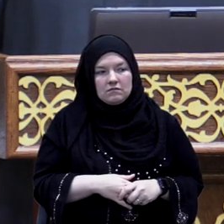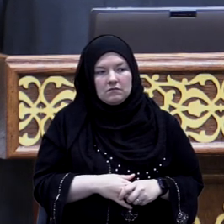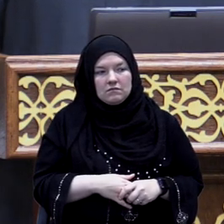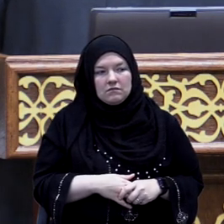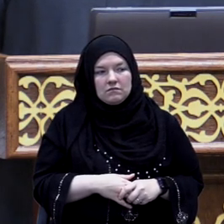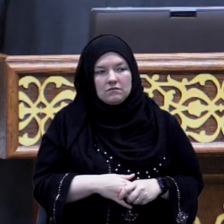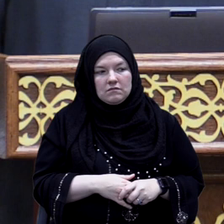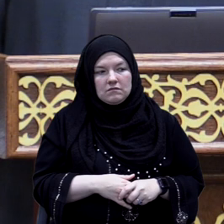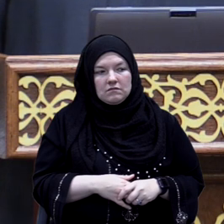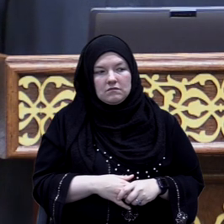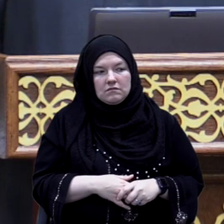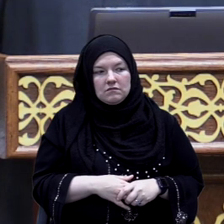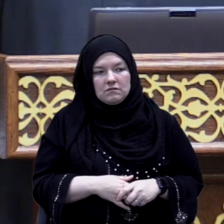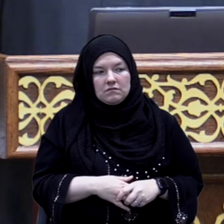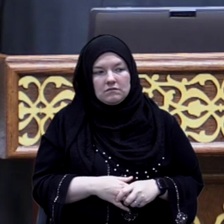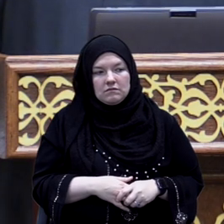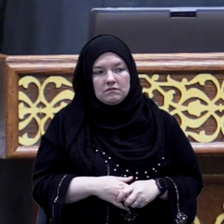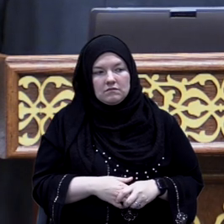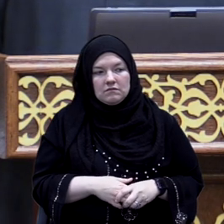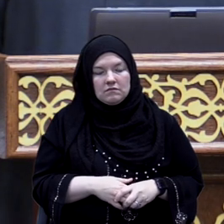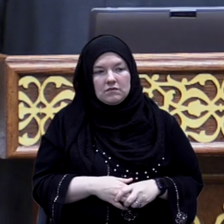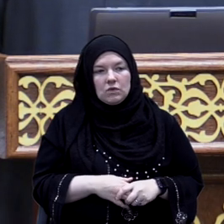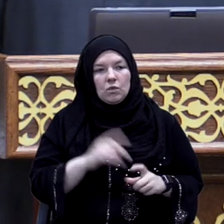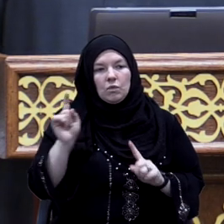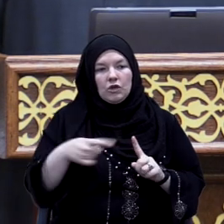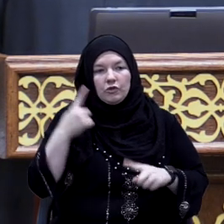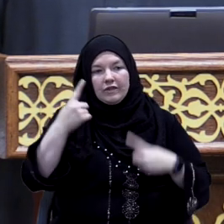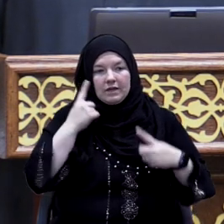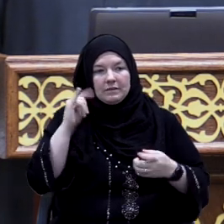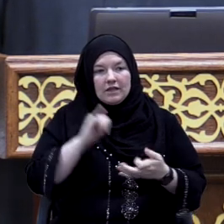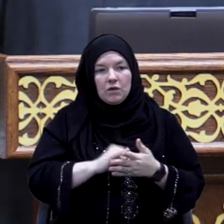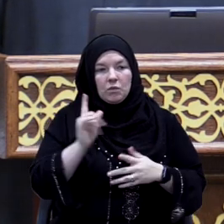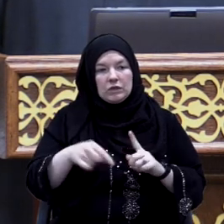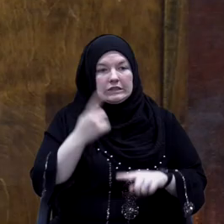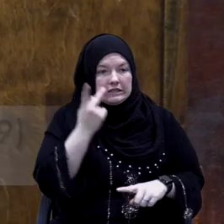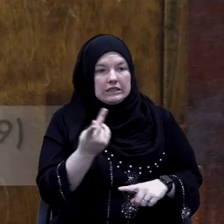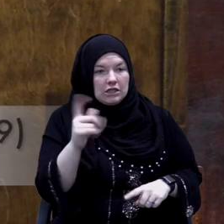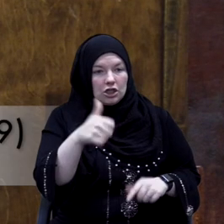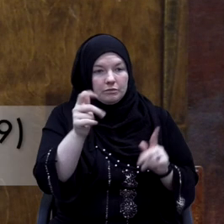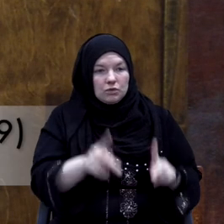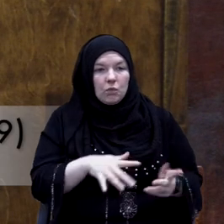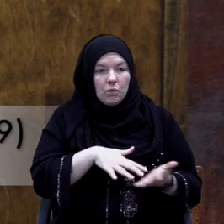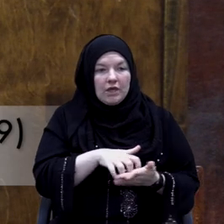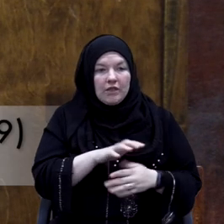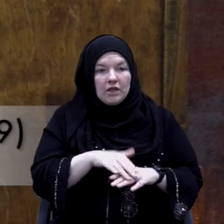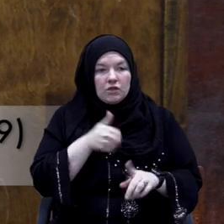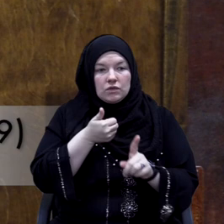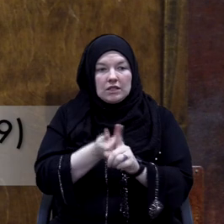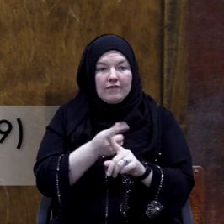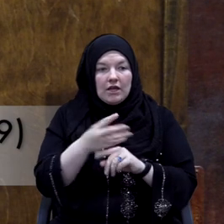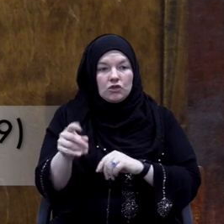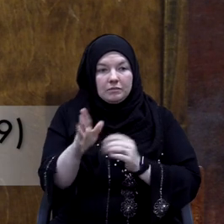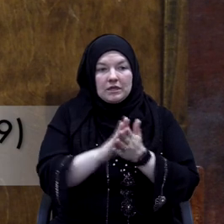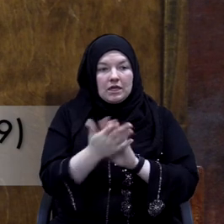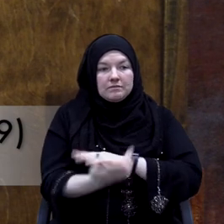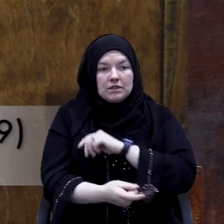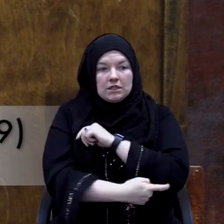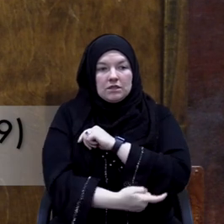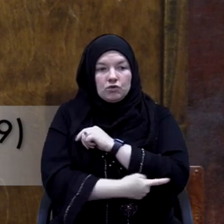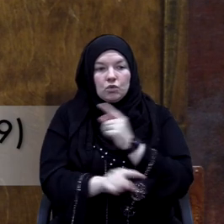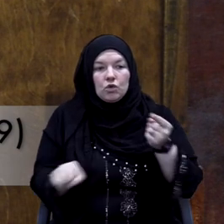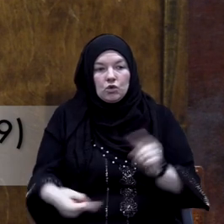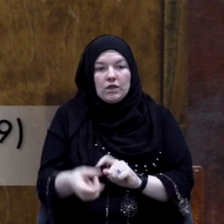تُفِيضُونَ فِيهِ. Think about this when you see somebody weaker than you are and you're tempted to wrong